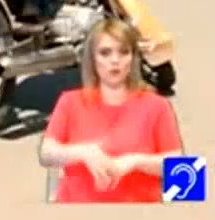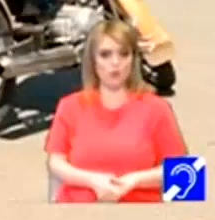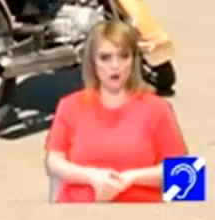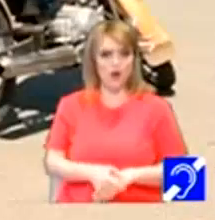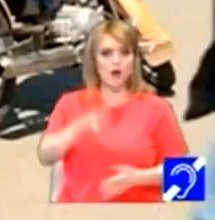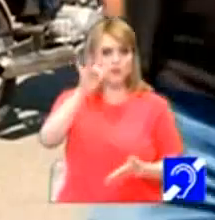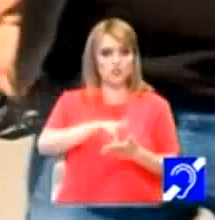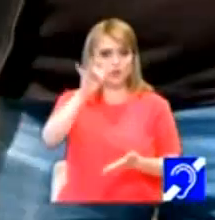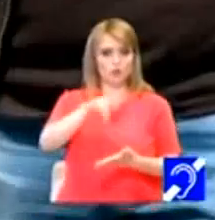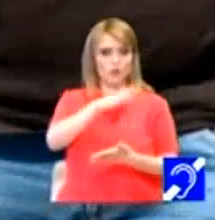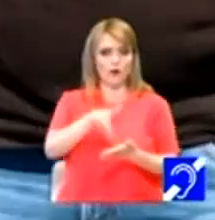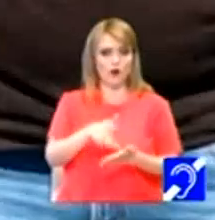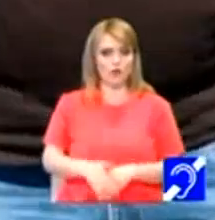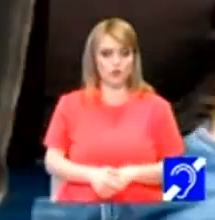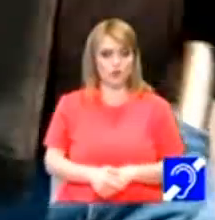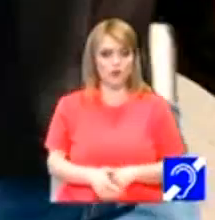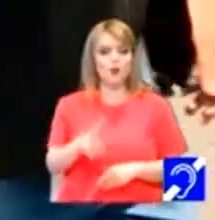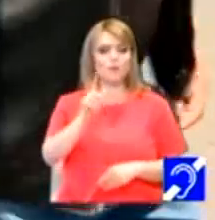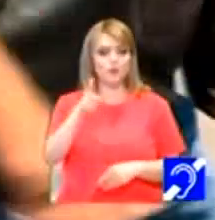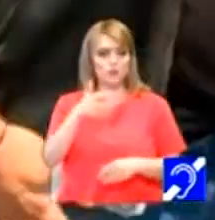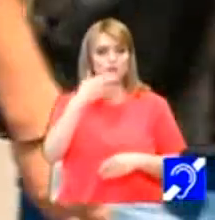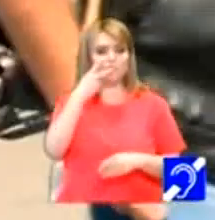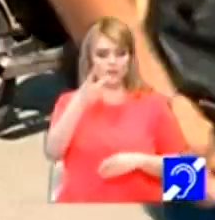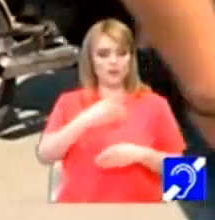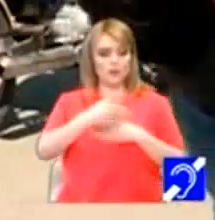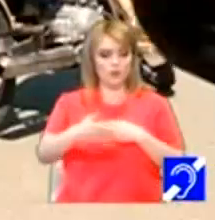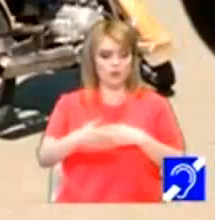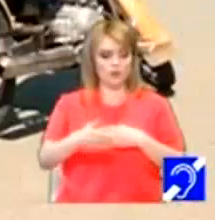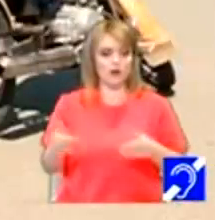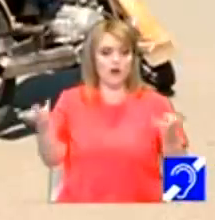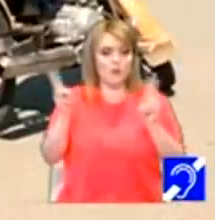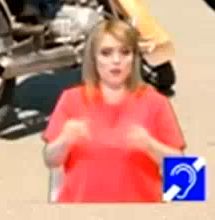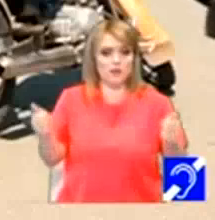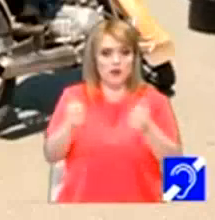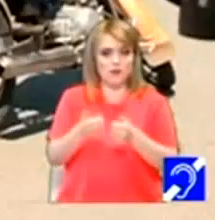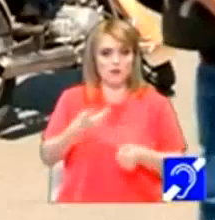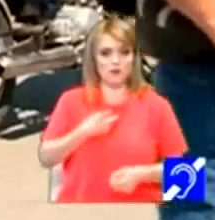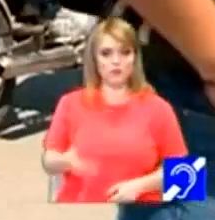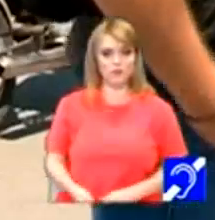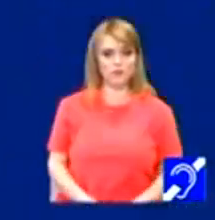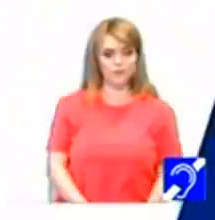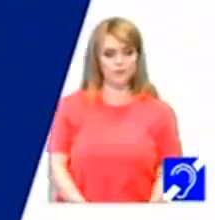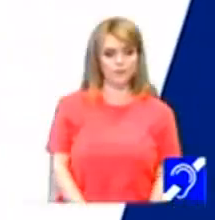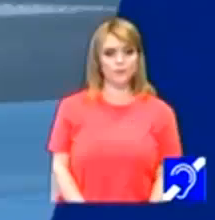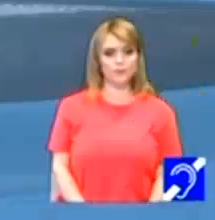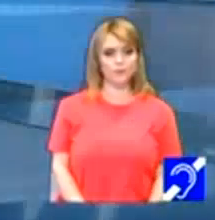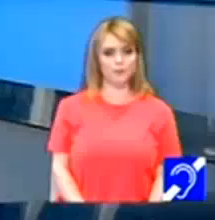explicația autorităților locale pentru această măsură, vă spunem imediat în Telejurnal. Rămâneți alături de noi!